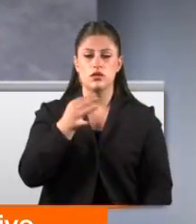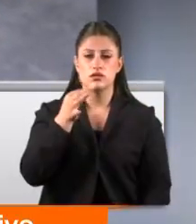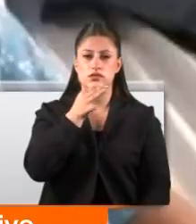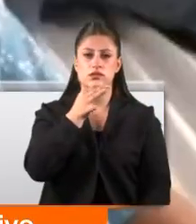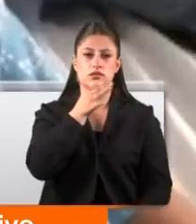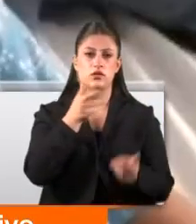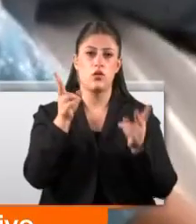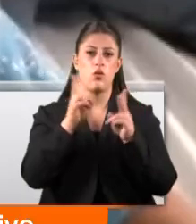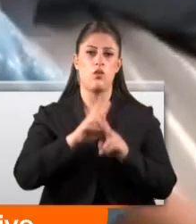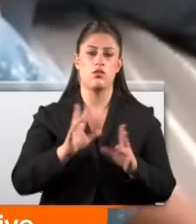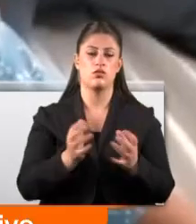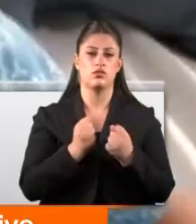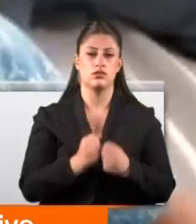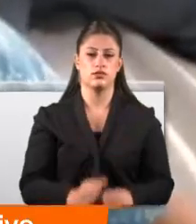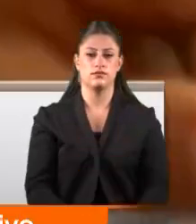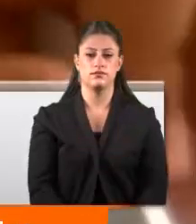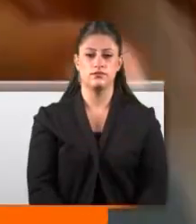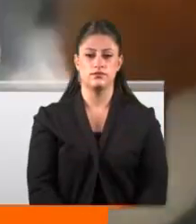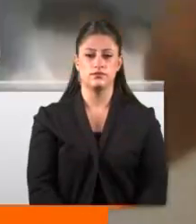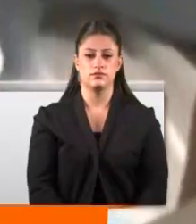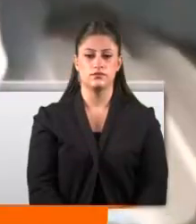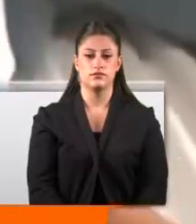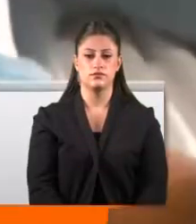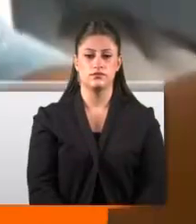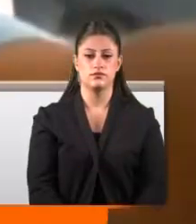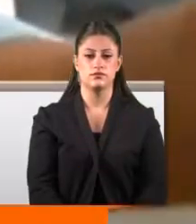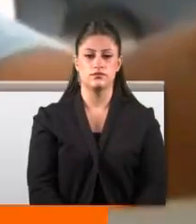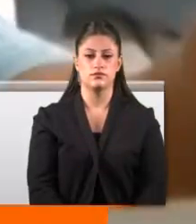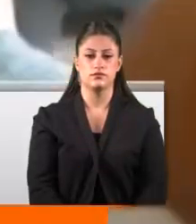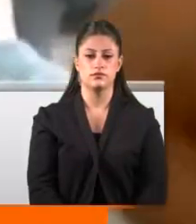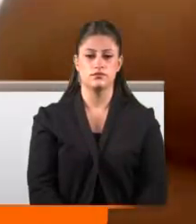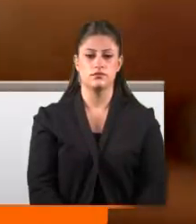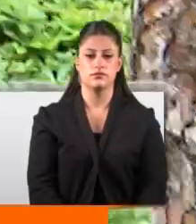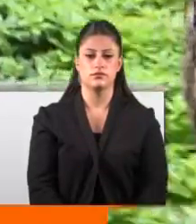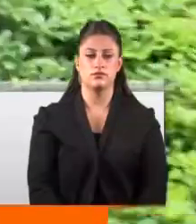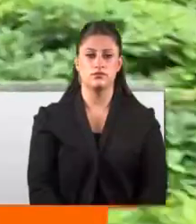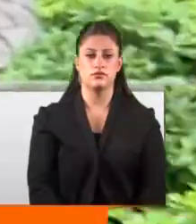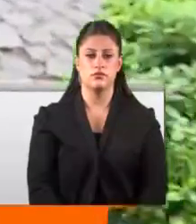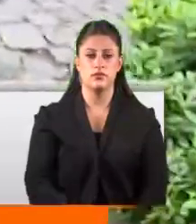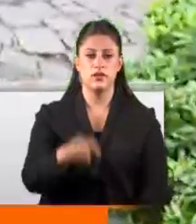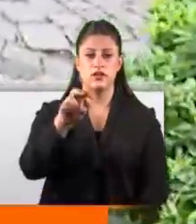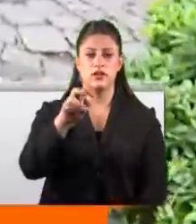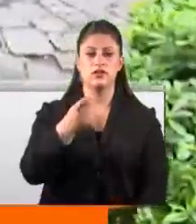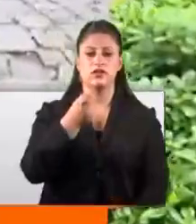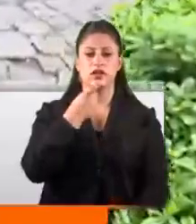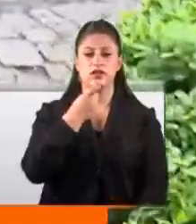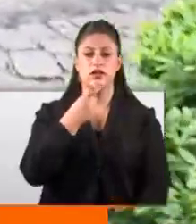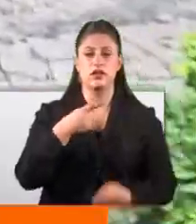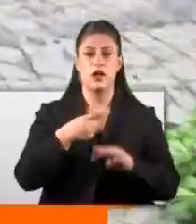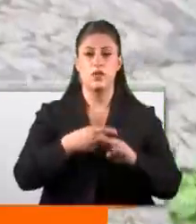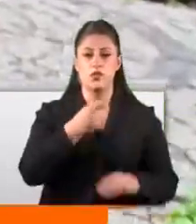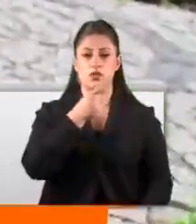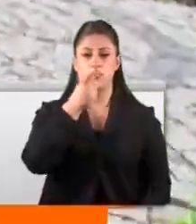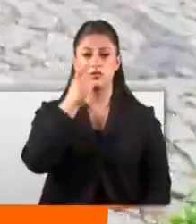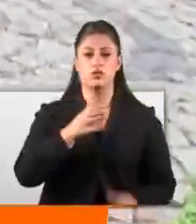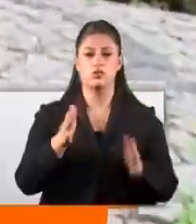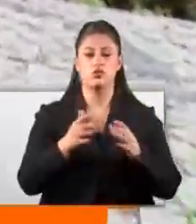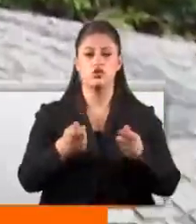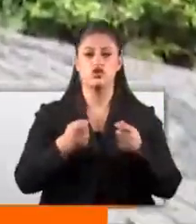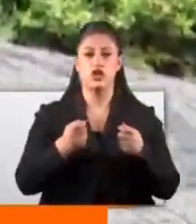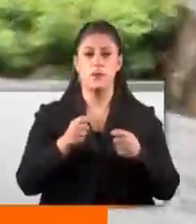oluyordu. Zıpladığımda düştü. Sırtım ağrıdı, göbeğim ağrıdı. 8 yaşındaki Ebubekir Demir